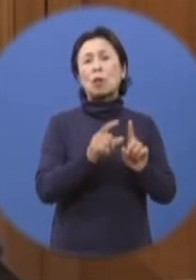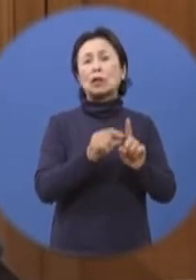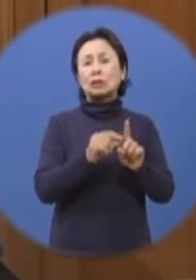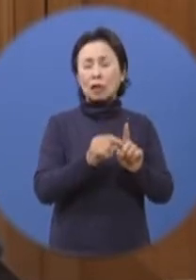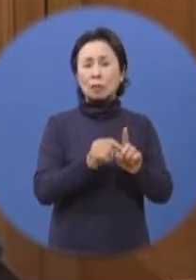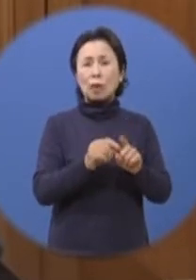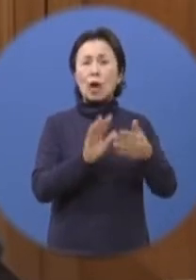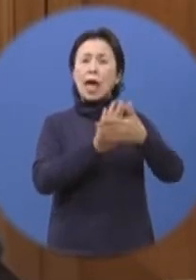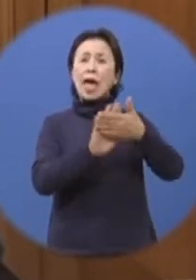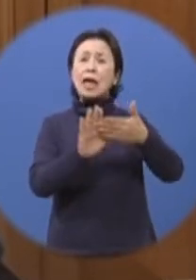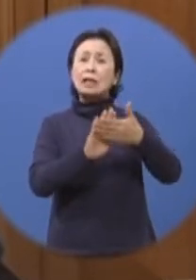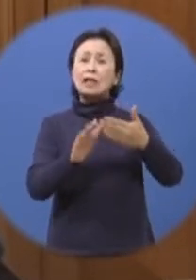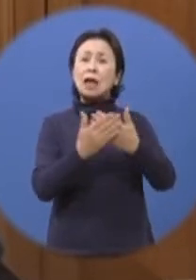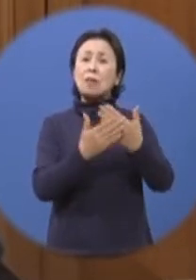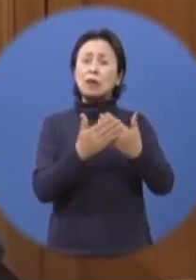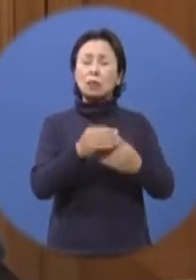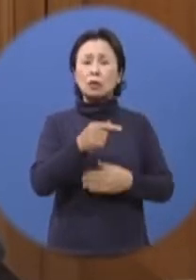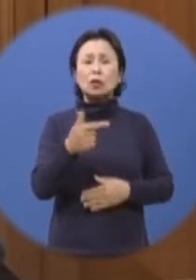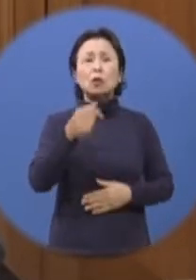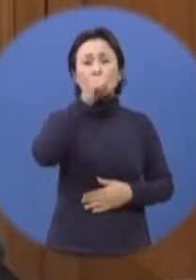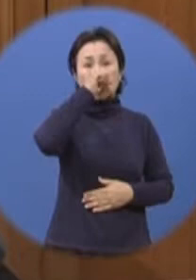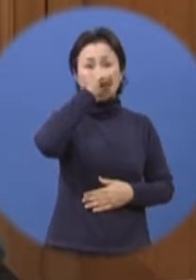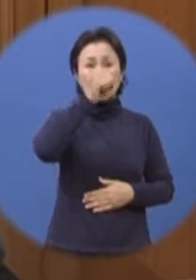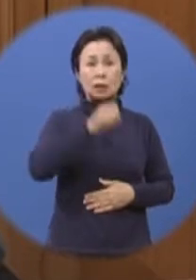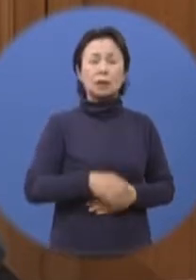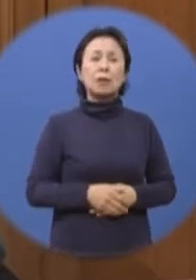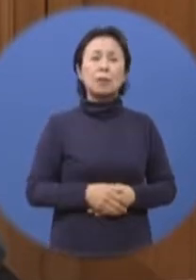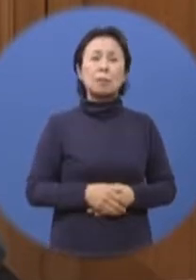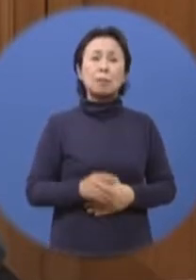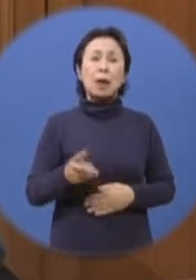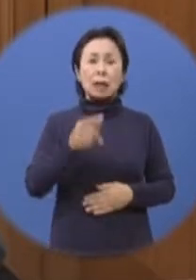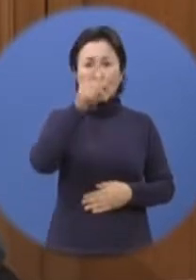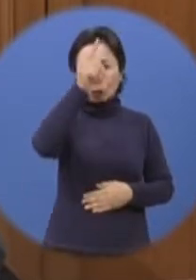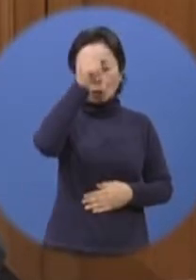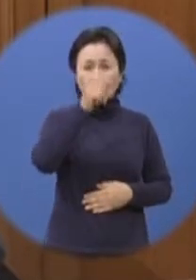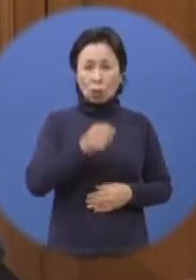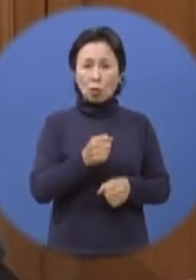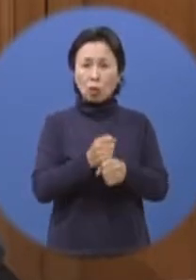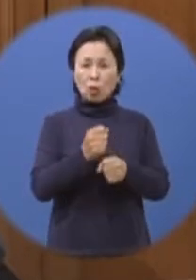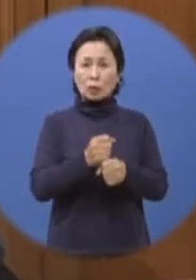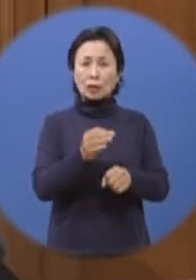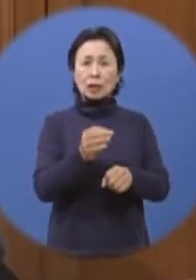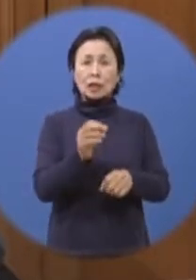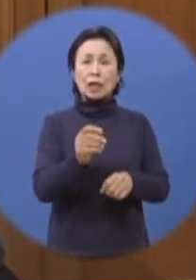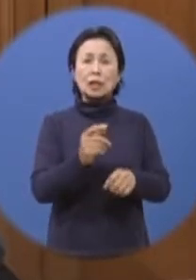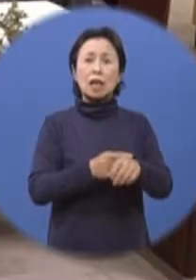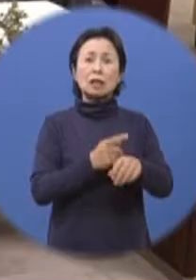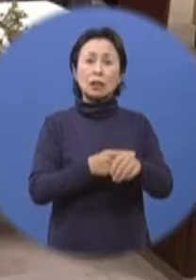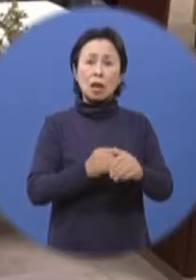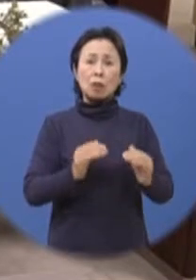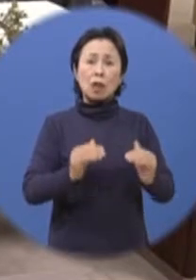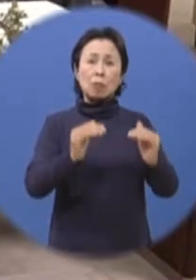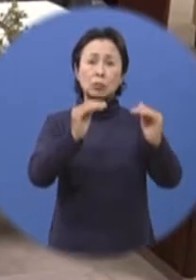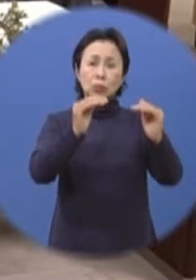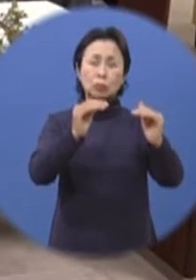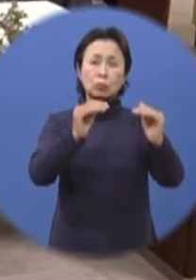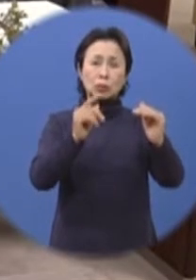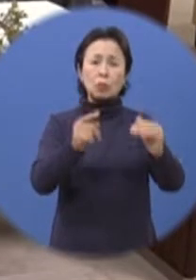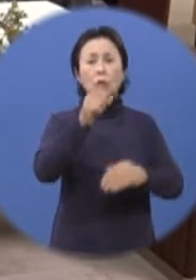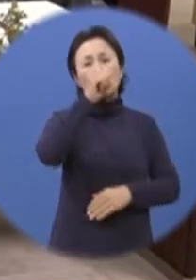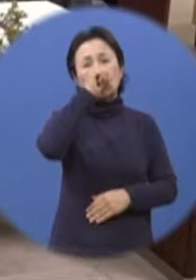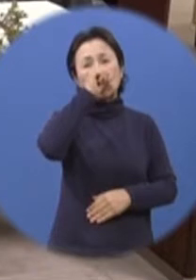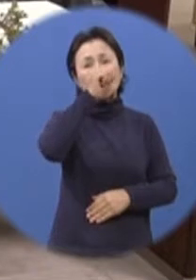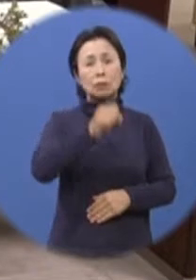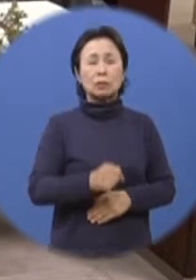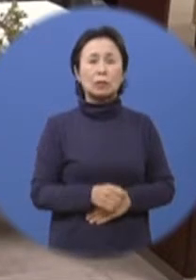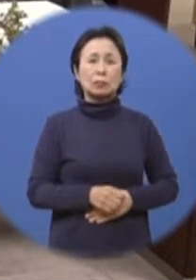の点でものすごくいいわけですよねそれからの鳥さんの生産性を上げるという点でもいいわけですねでしかもねそういう